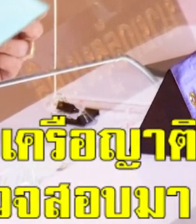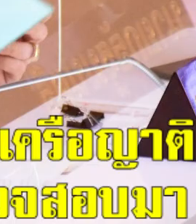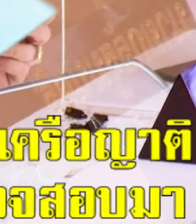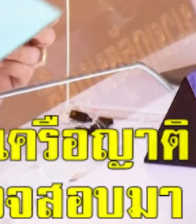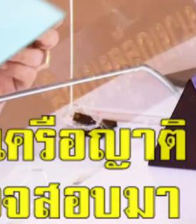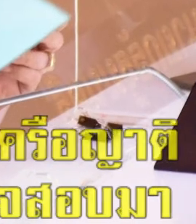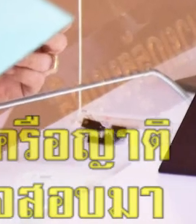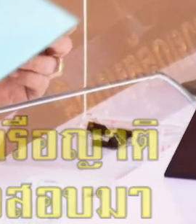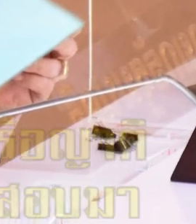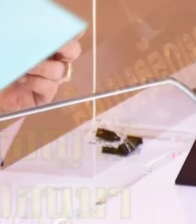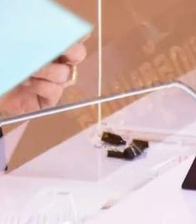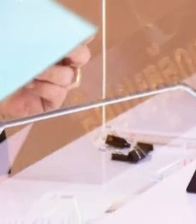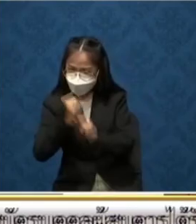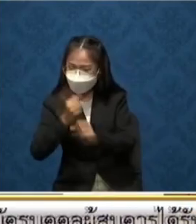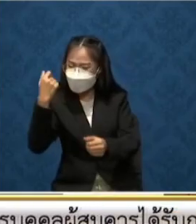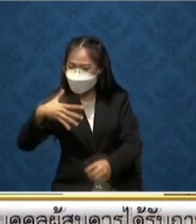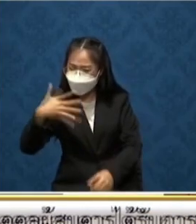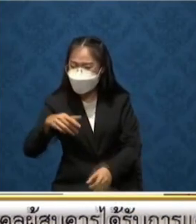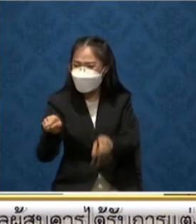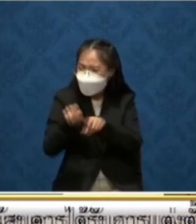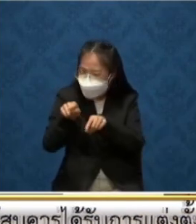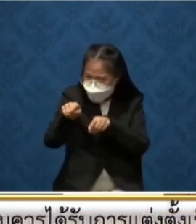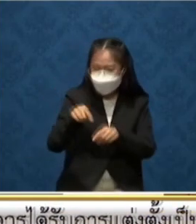ไวความอร่อยถึงชัวร์ค่ะ